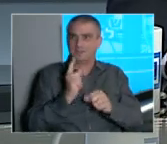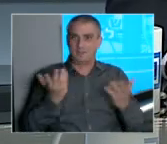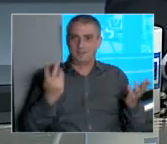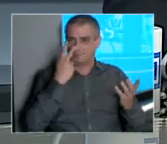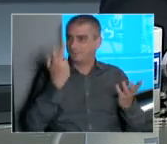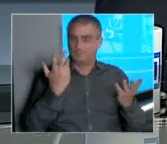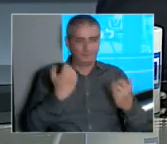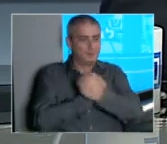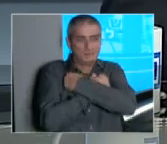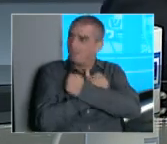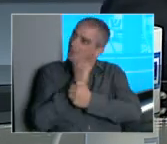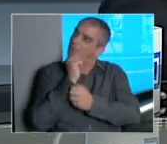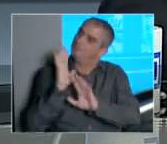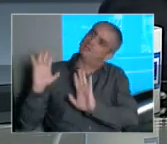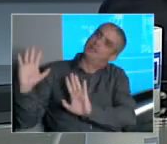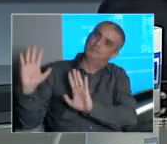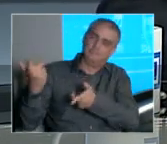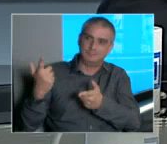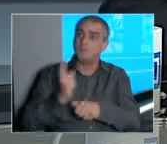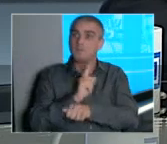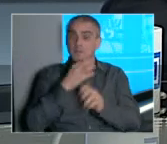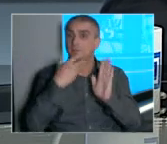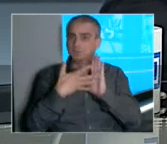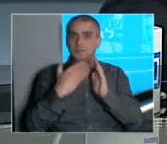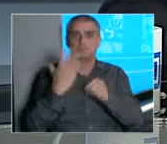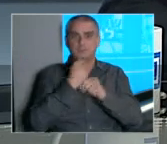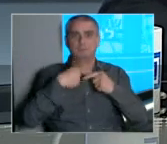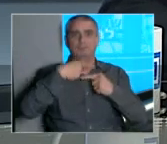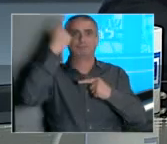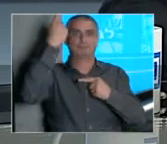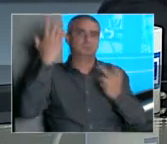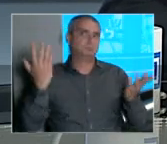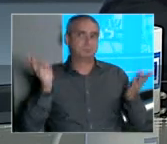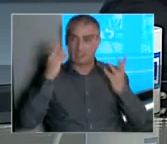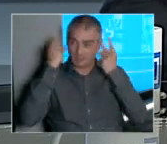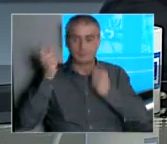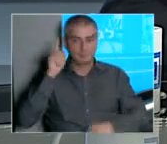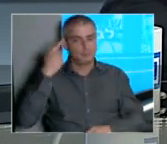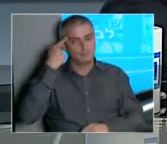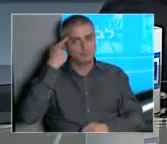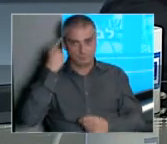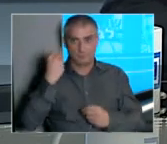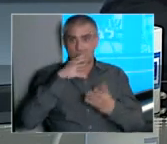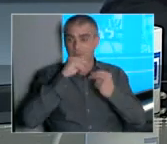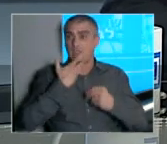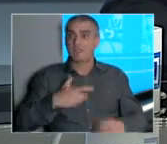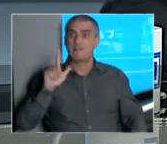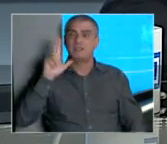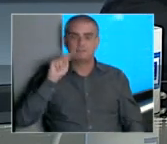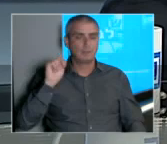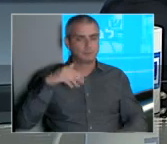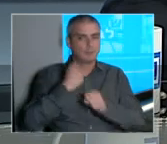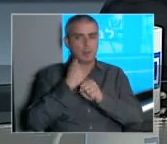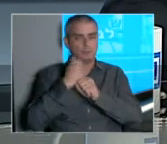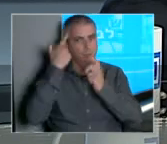רואה שהמחובק מצרב להתחבק, ובינתיים בסקרים הוא מצליח להביא תוצאות. וכאן גם החרדים צריכים לעשות, תכף נדבר עם הרב ליצמן, צריכים